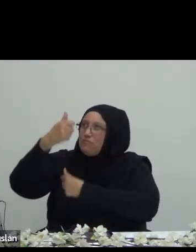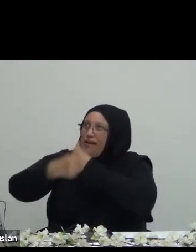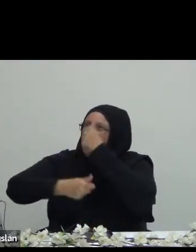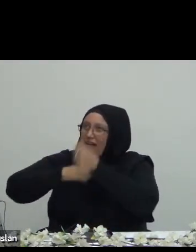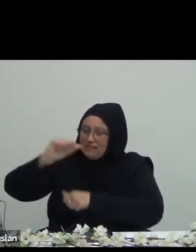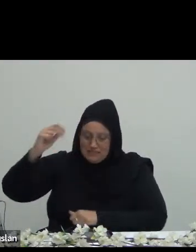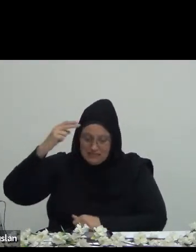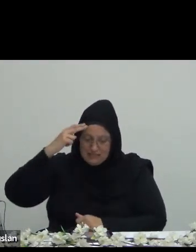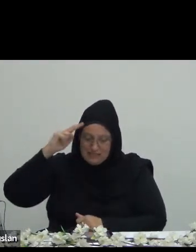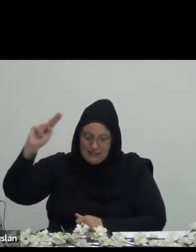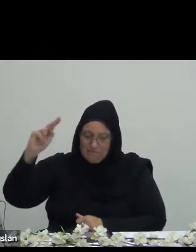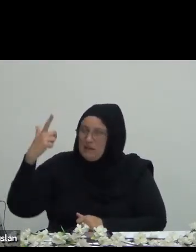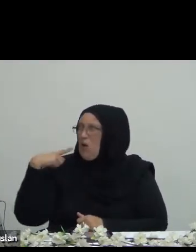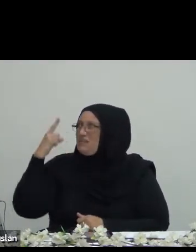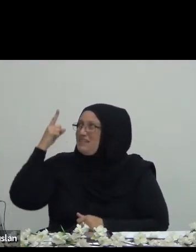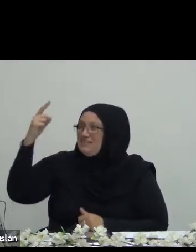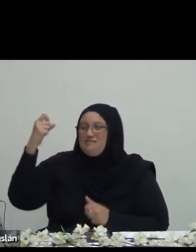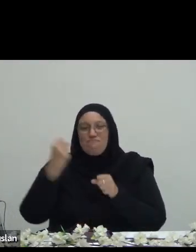السماوات